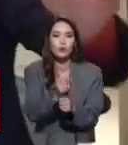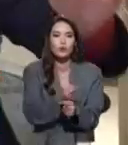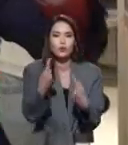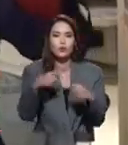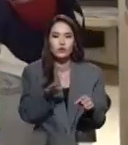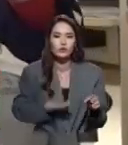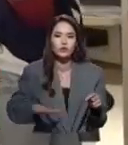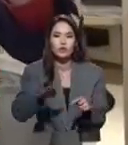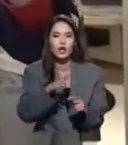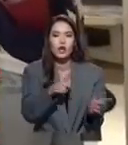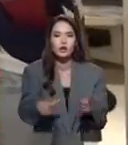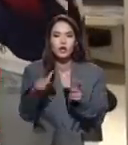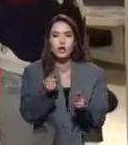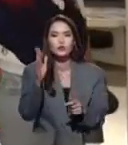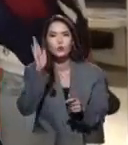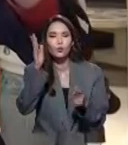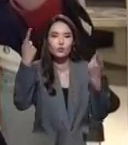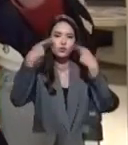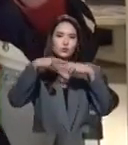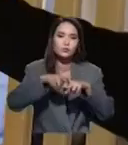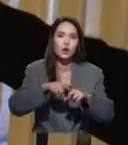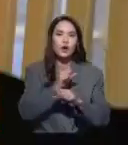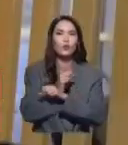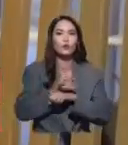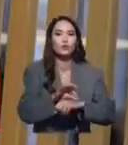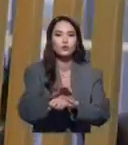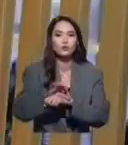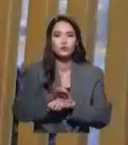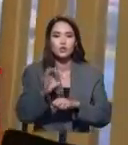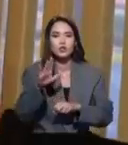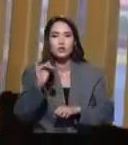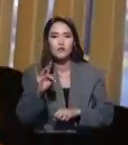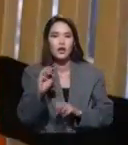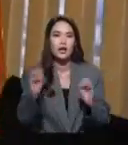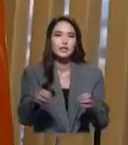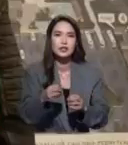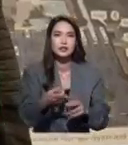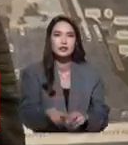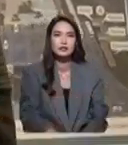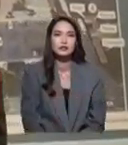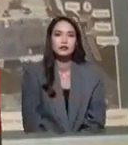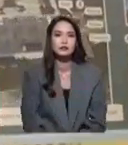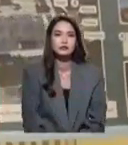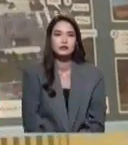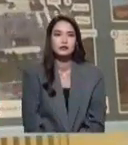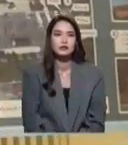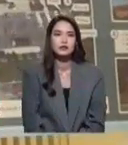власти готовы поддержать бизнес-проекты в туристической сфере. Ирина Якунина, Ренат Джумагулов, Астана Таймс, Восточный Казахстан.